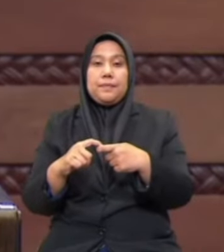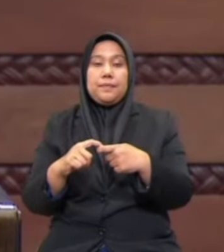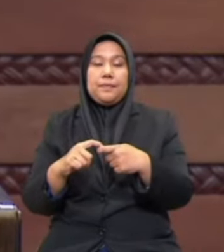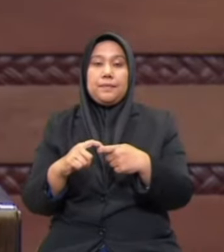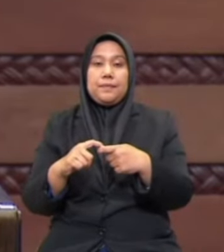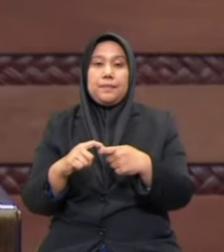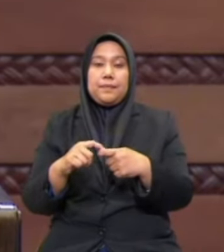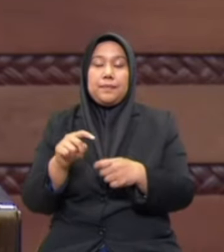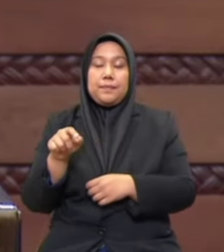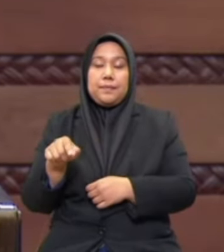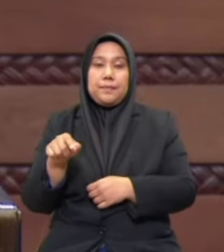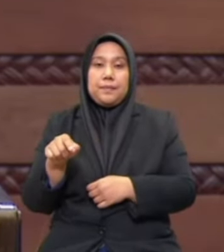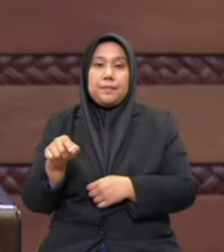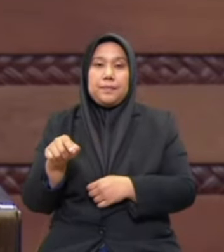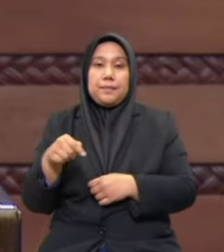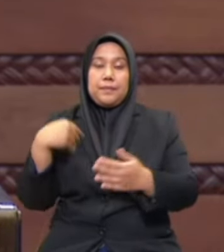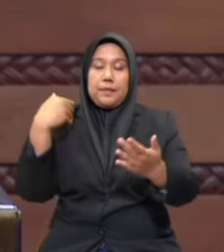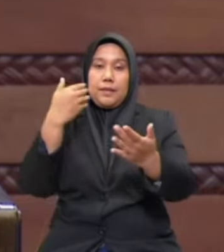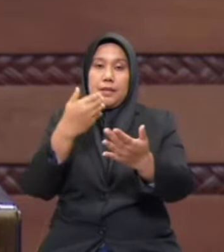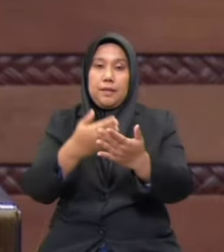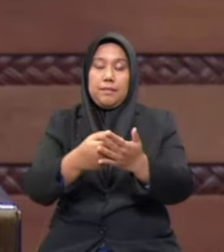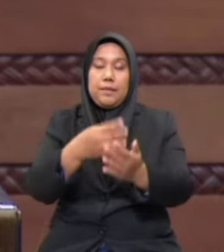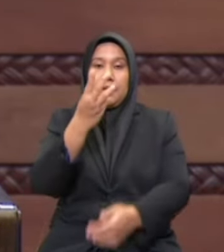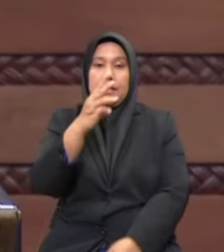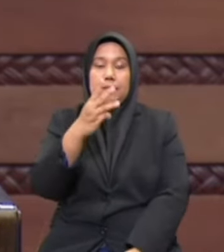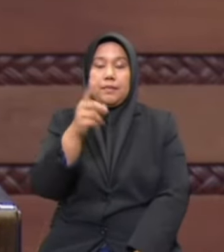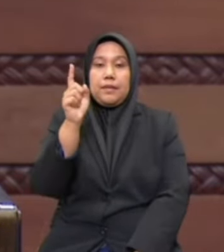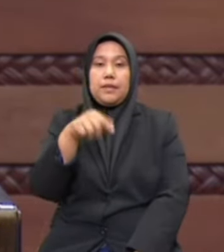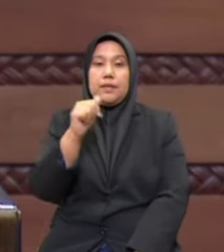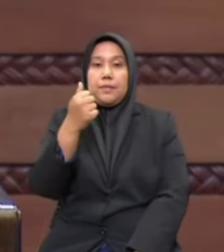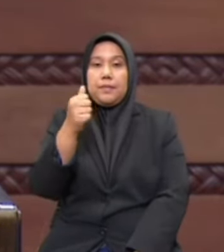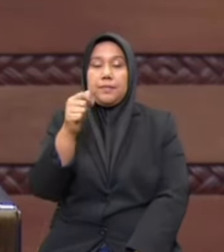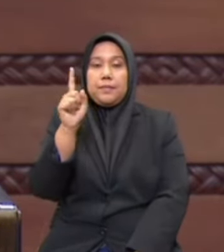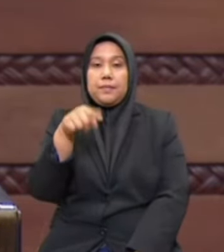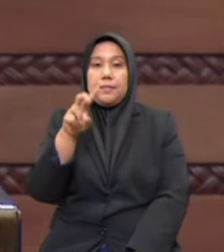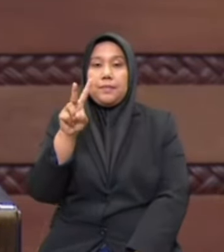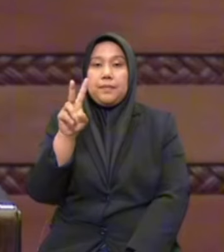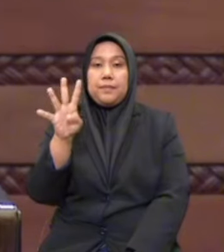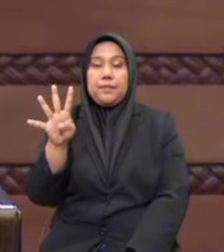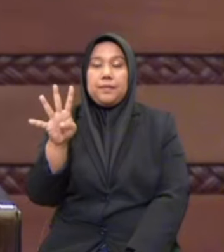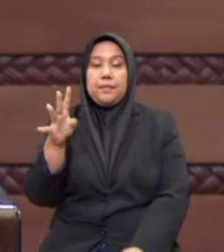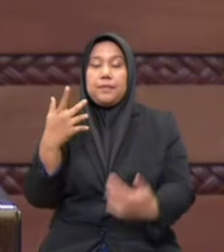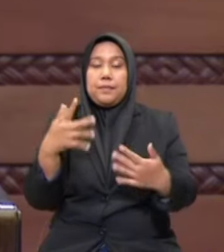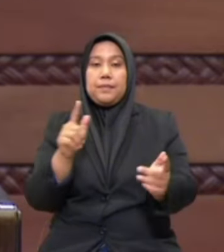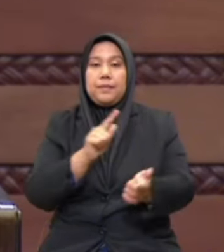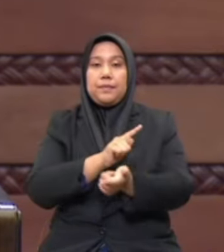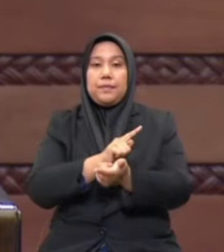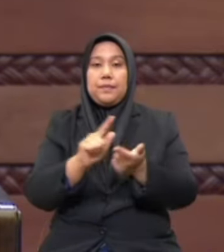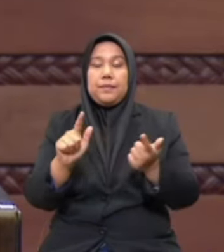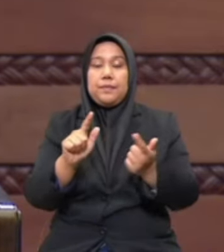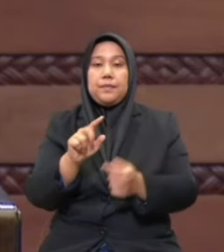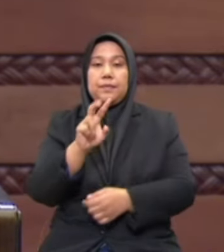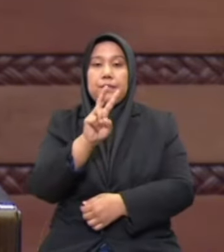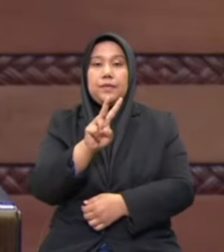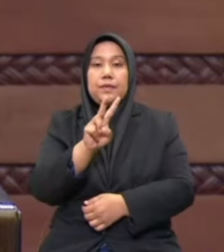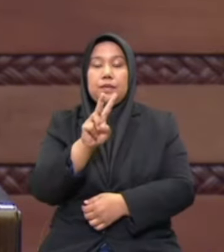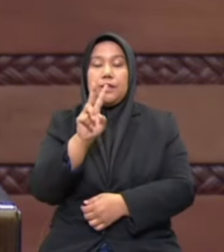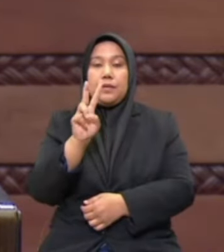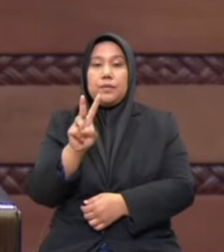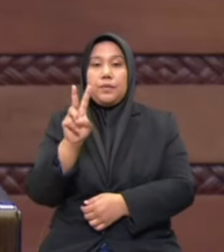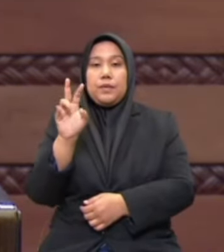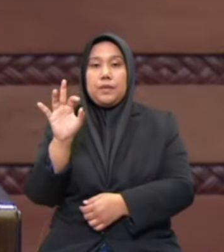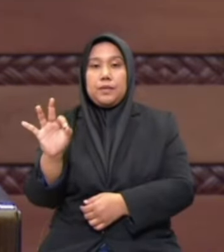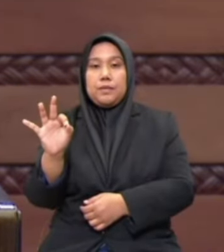sekarang di sehingga 16 Oktober 24 kita sudah lulus 229